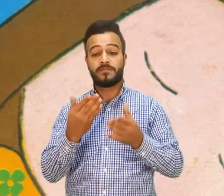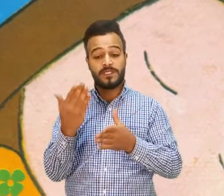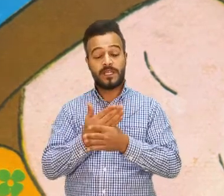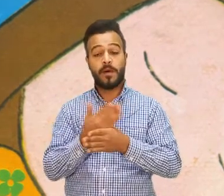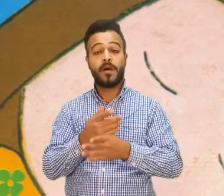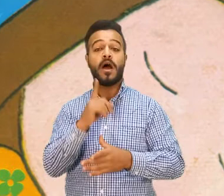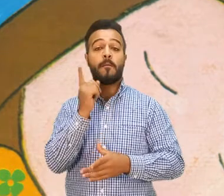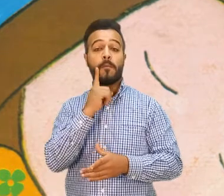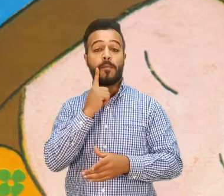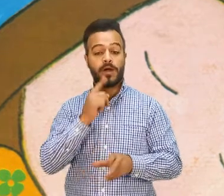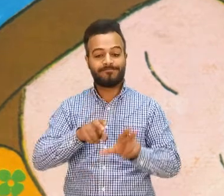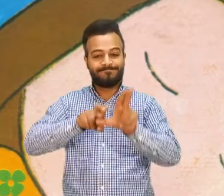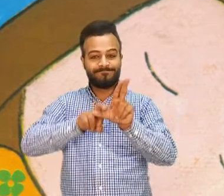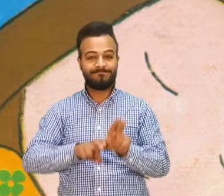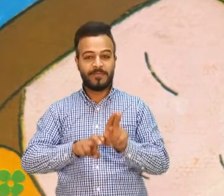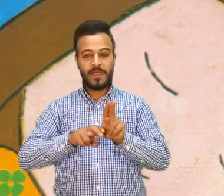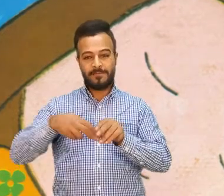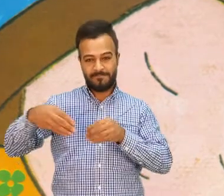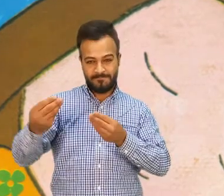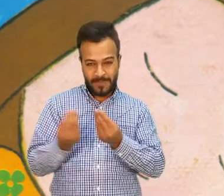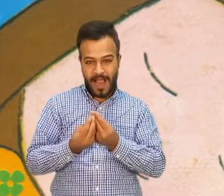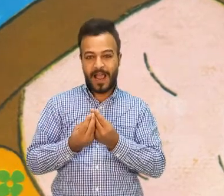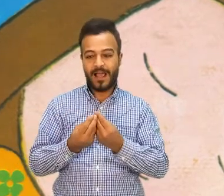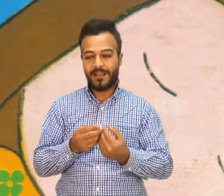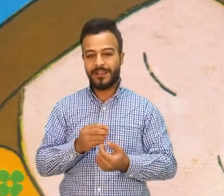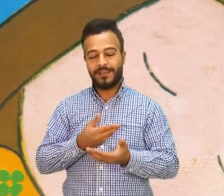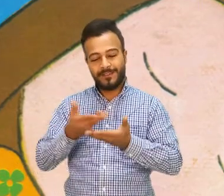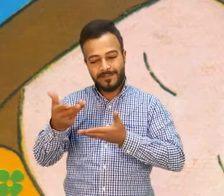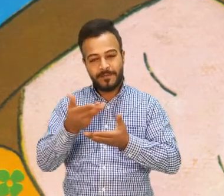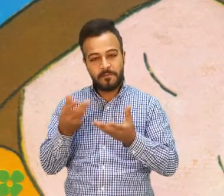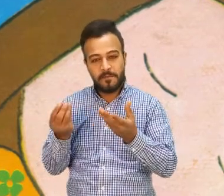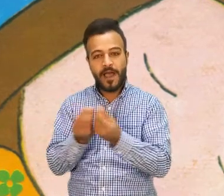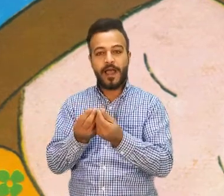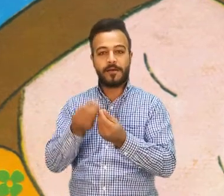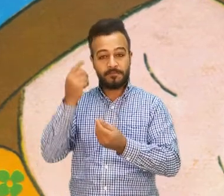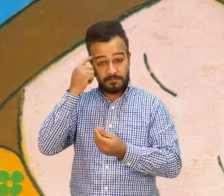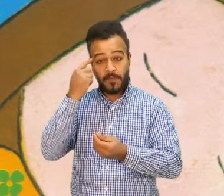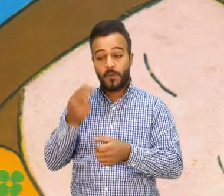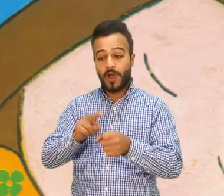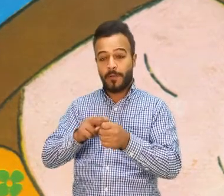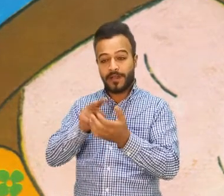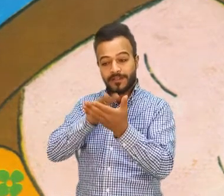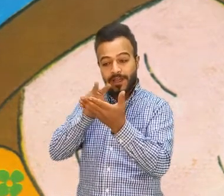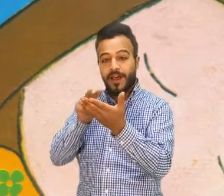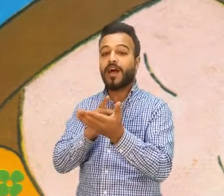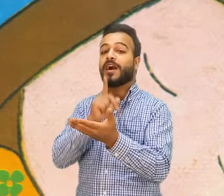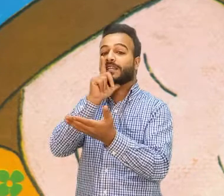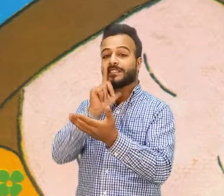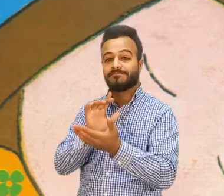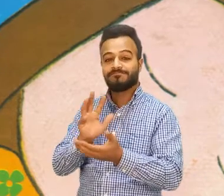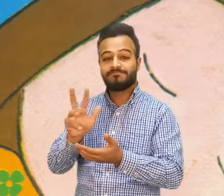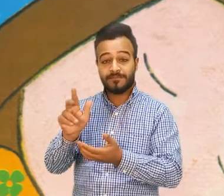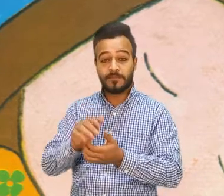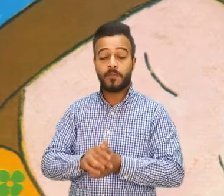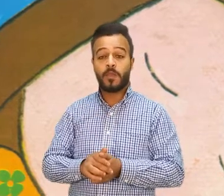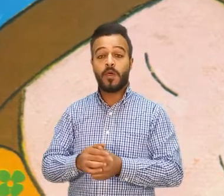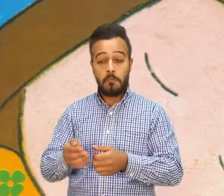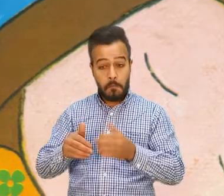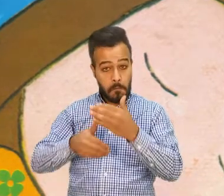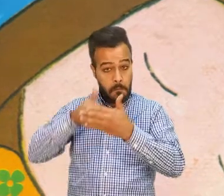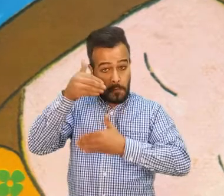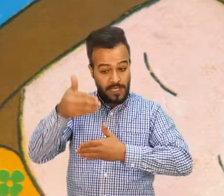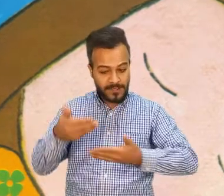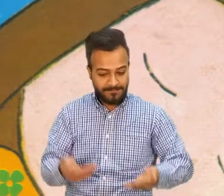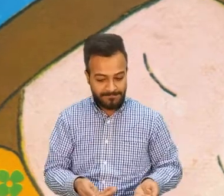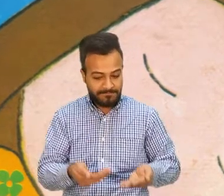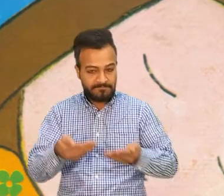فأمها تجلس إلى جانبها وتتحدث معها وتقرأ لها قصة، ثم تضعها